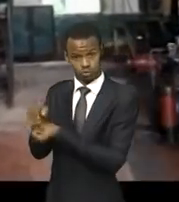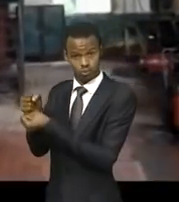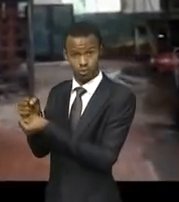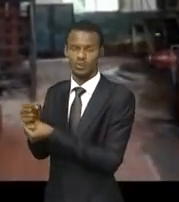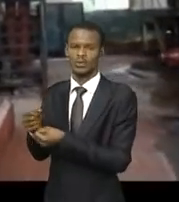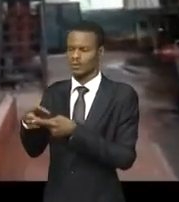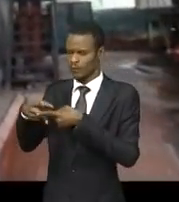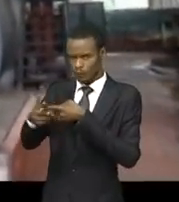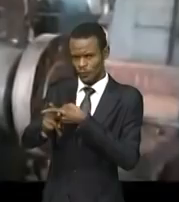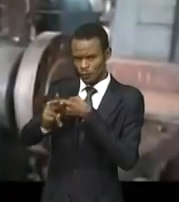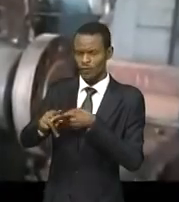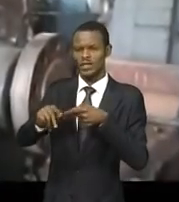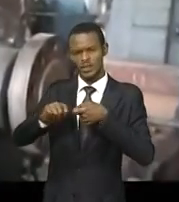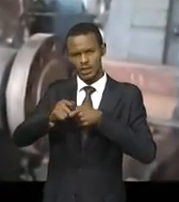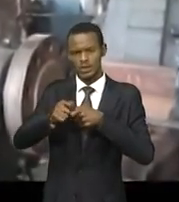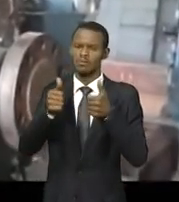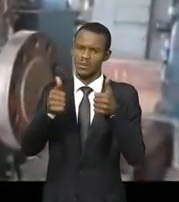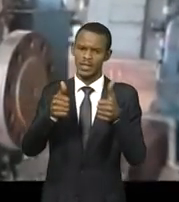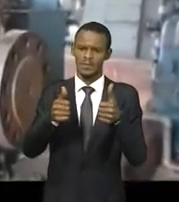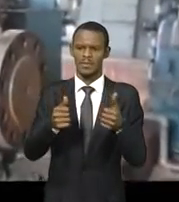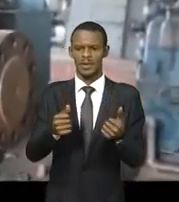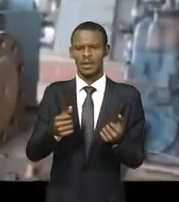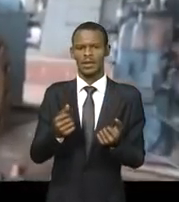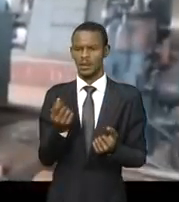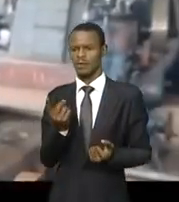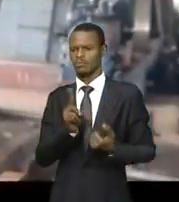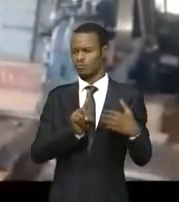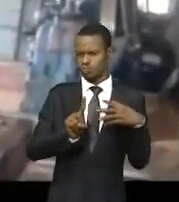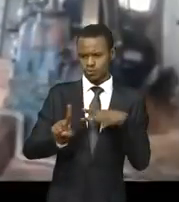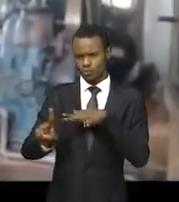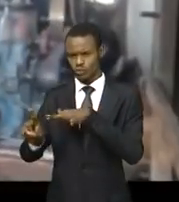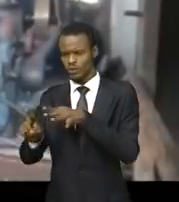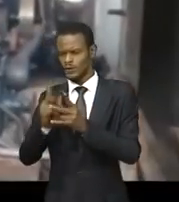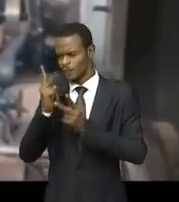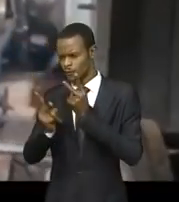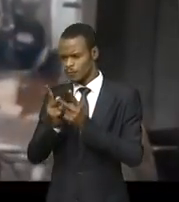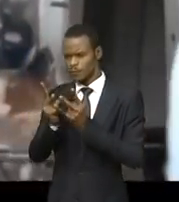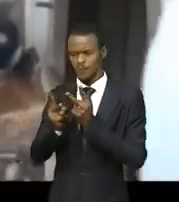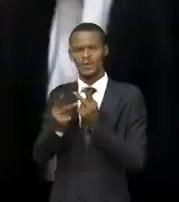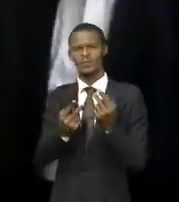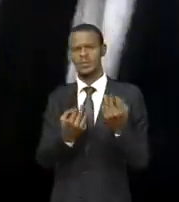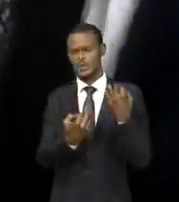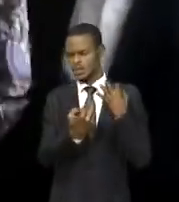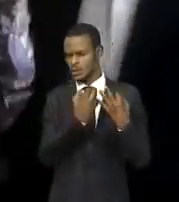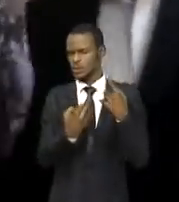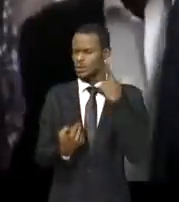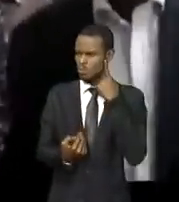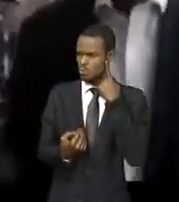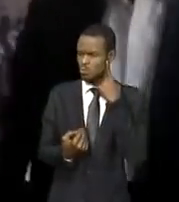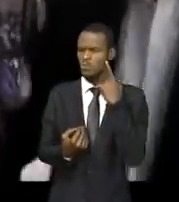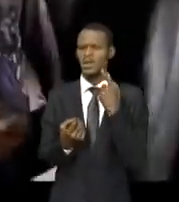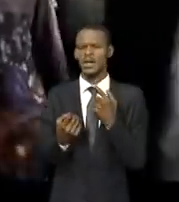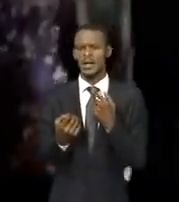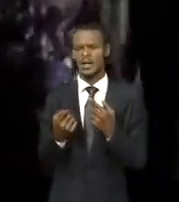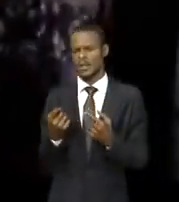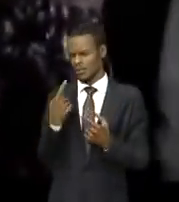Victor Kabongo Katumba. Après la visite guidée et les explications suivies sur L11, L13 et L14